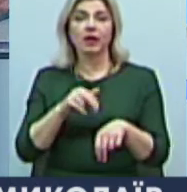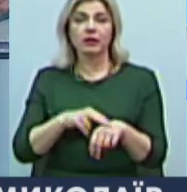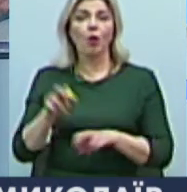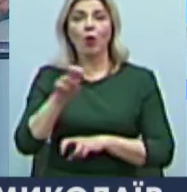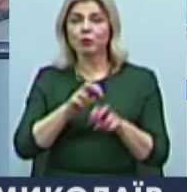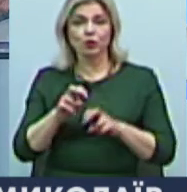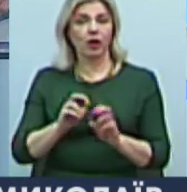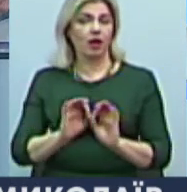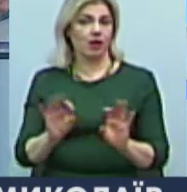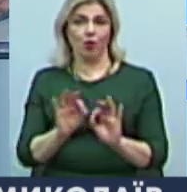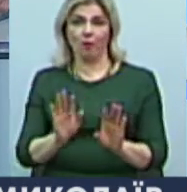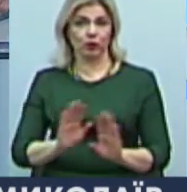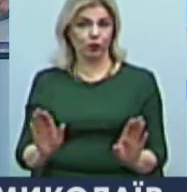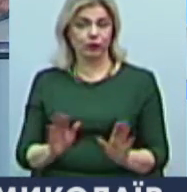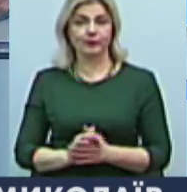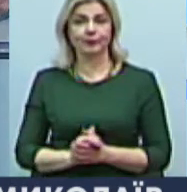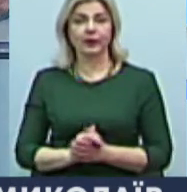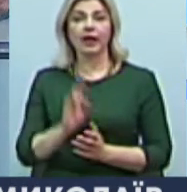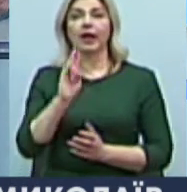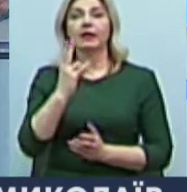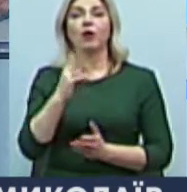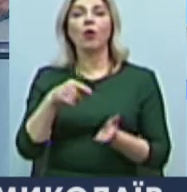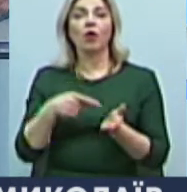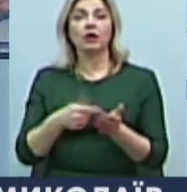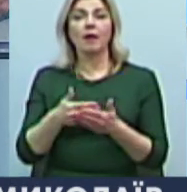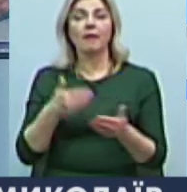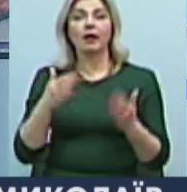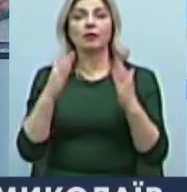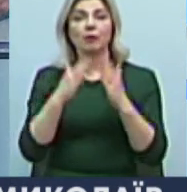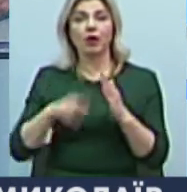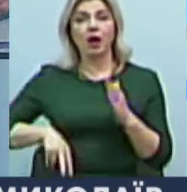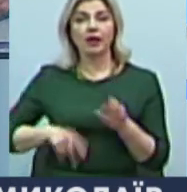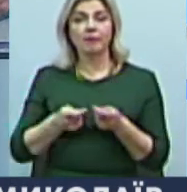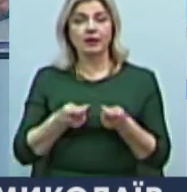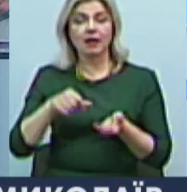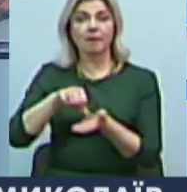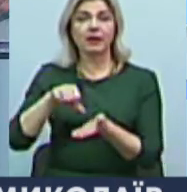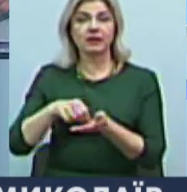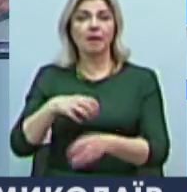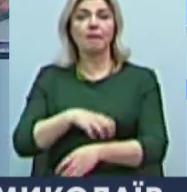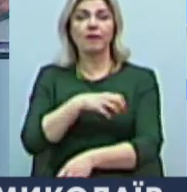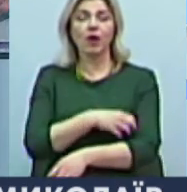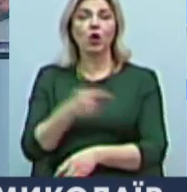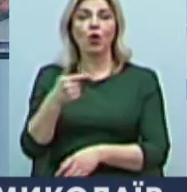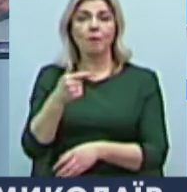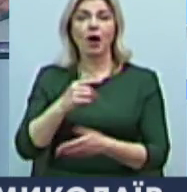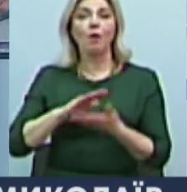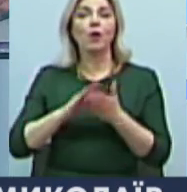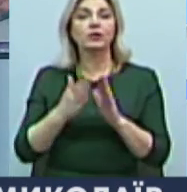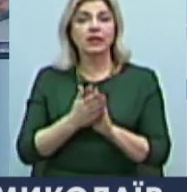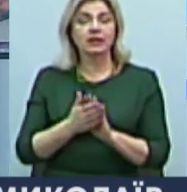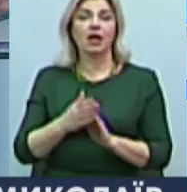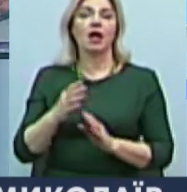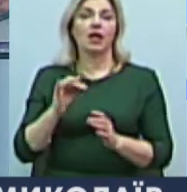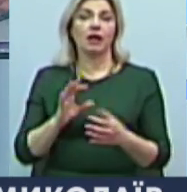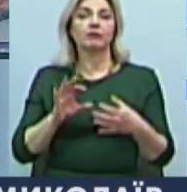коментують. У Миколаєві перед будівлею облдержадміністрації представники партії «Громадянська позиція», об'єднавшись із